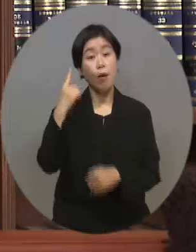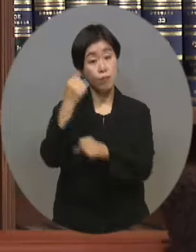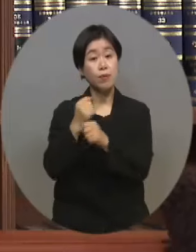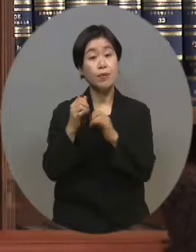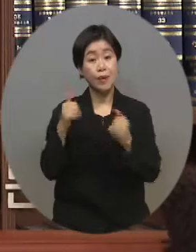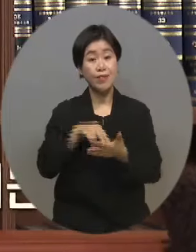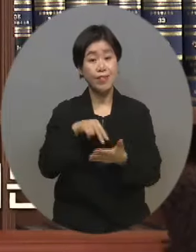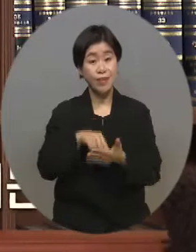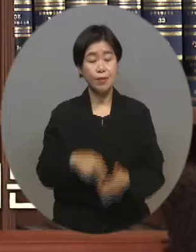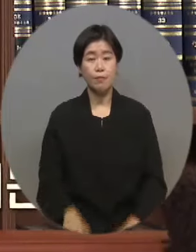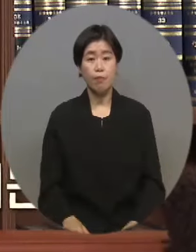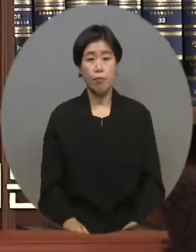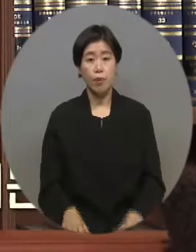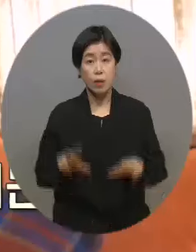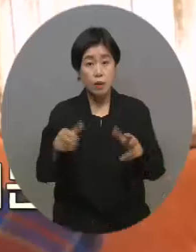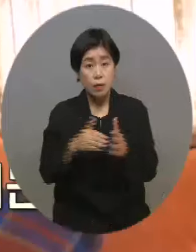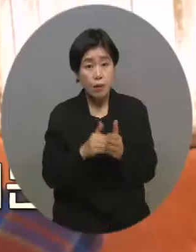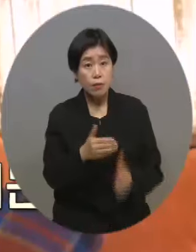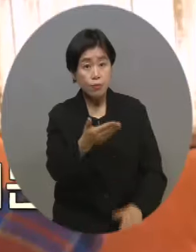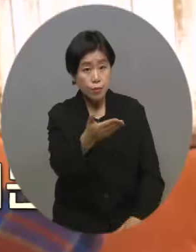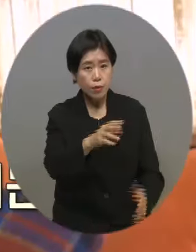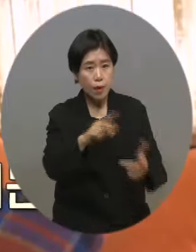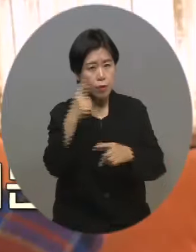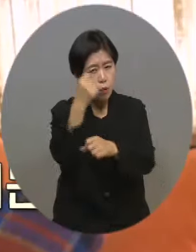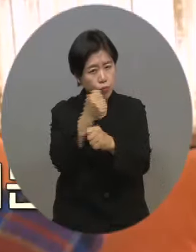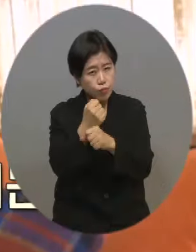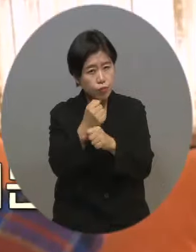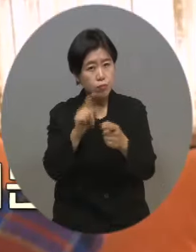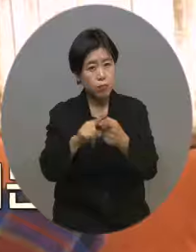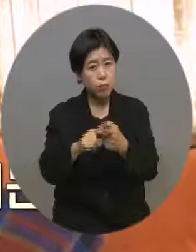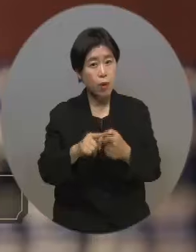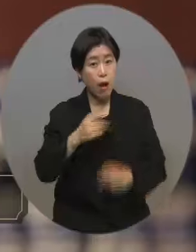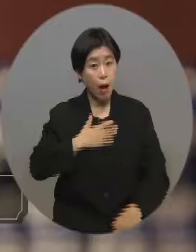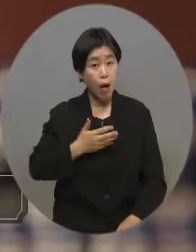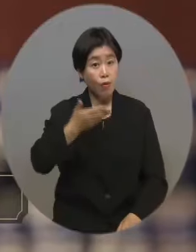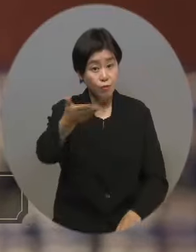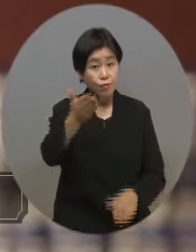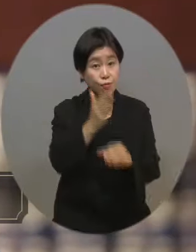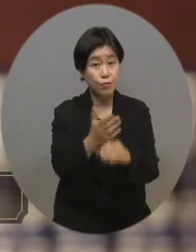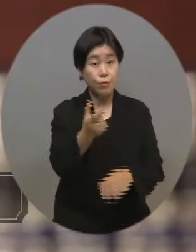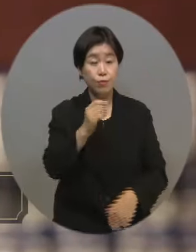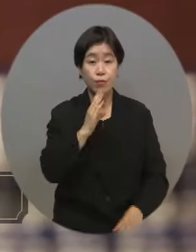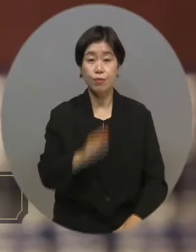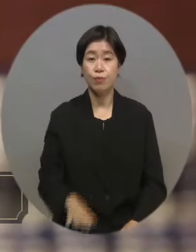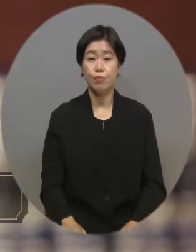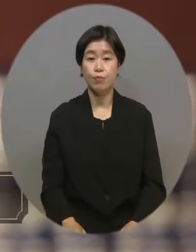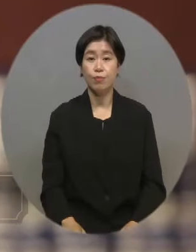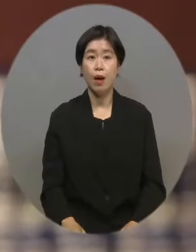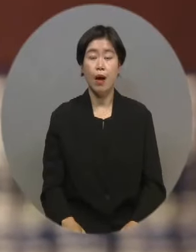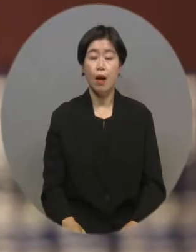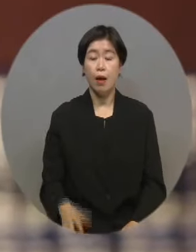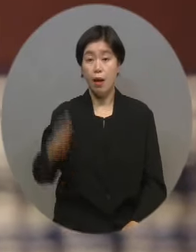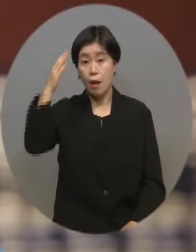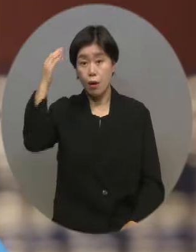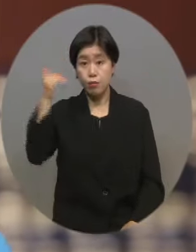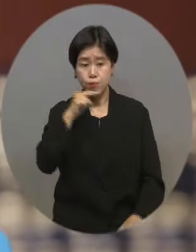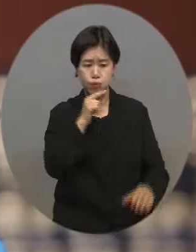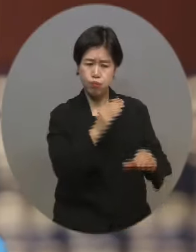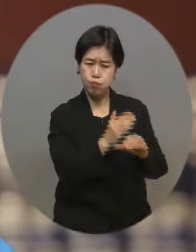그동안 막 쌓아오셨던 콘텐츠를 많은 분들과 나눠주고 계신데 네. 남북을 둘러싼 분위기가 심상치 않습니다.